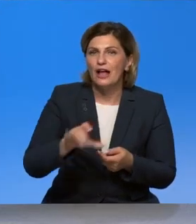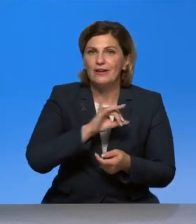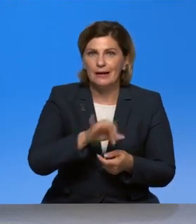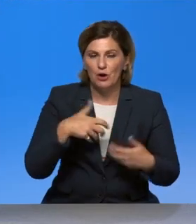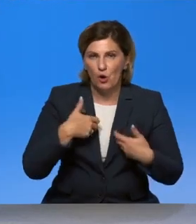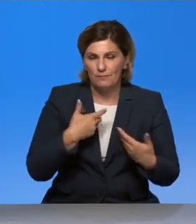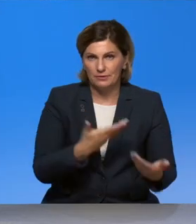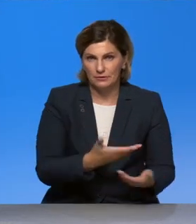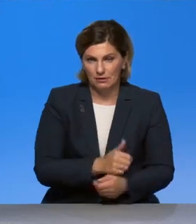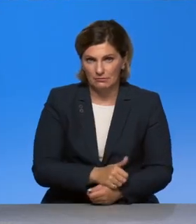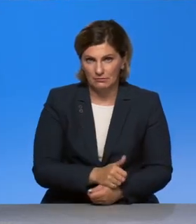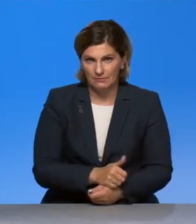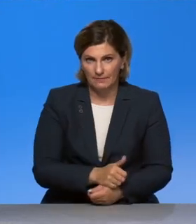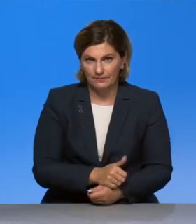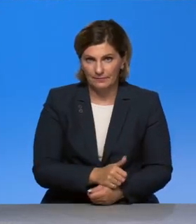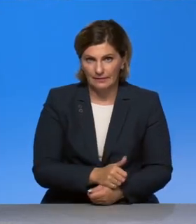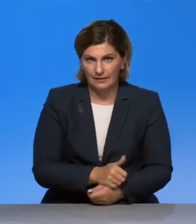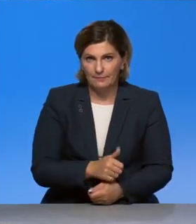зрения. Потому что